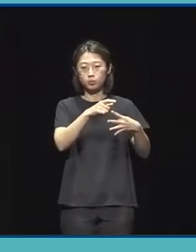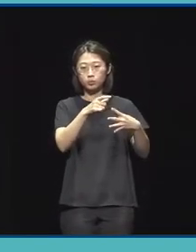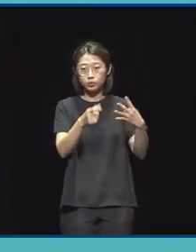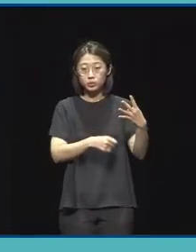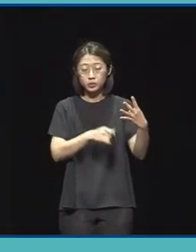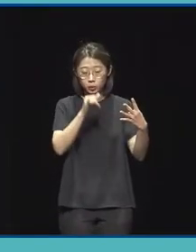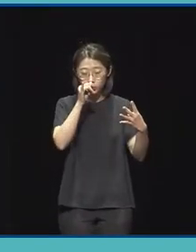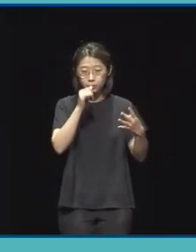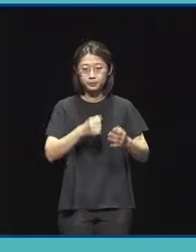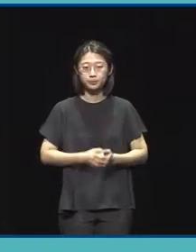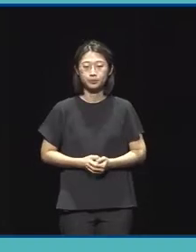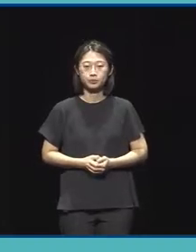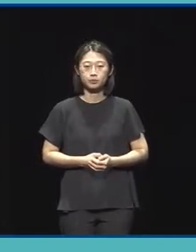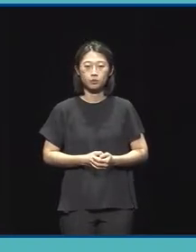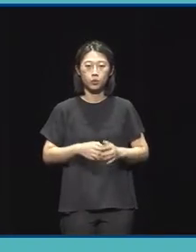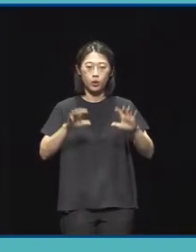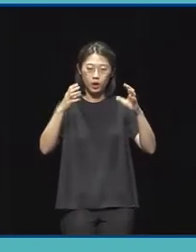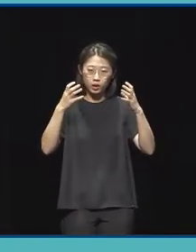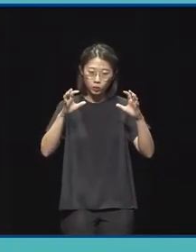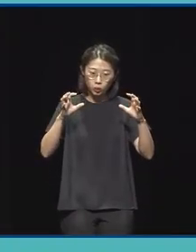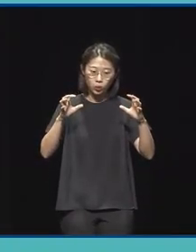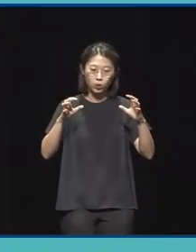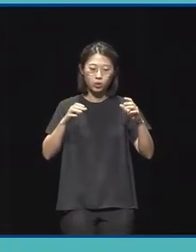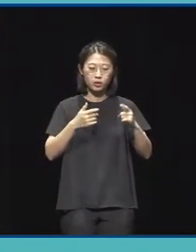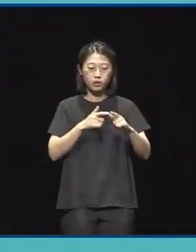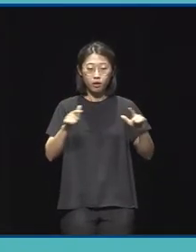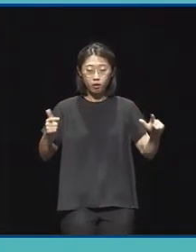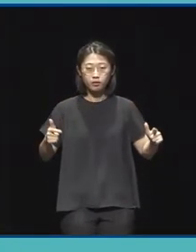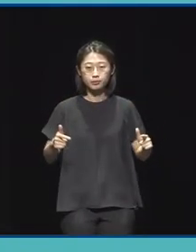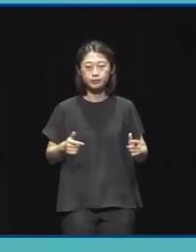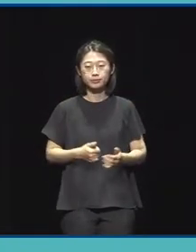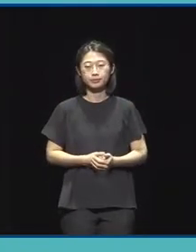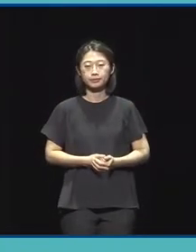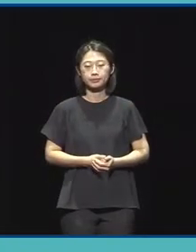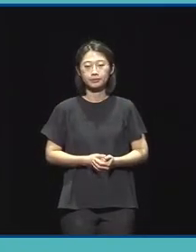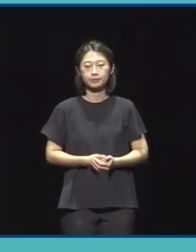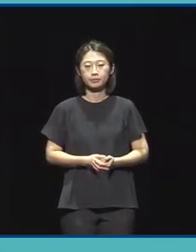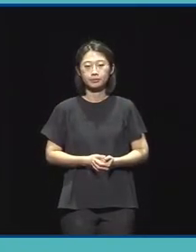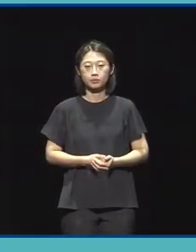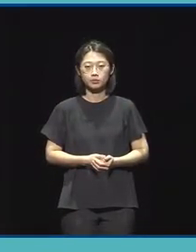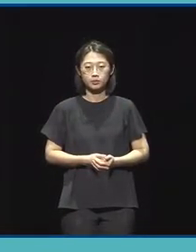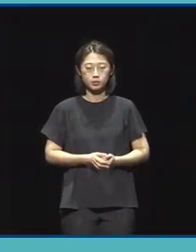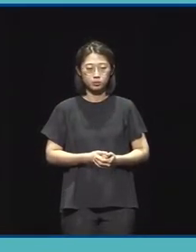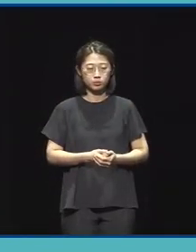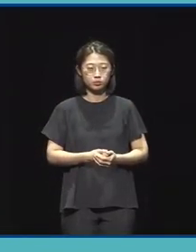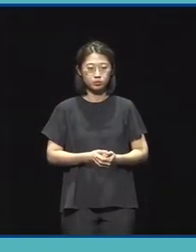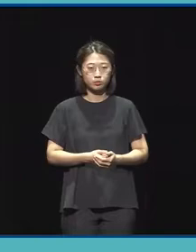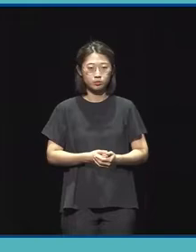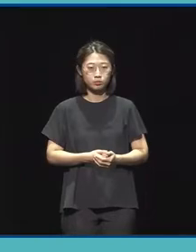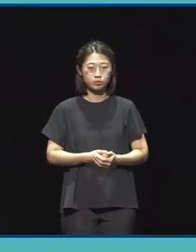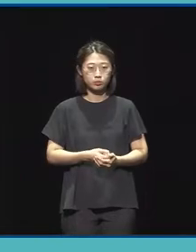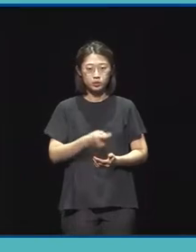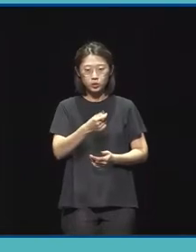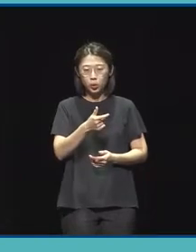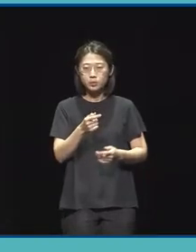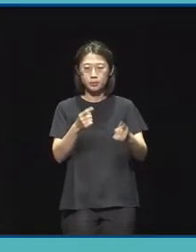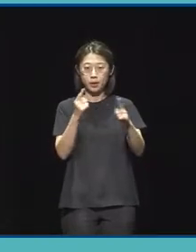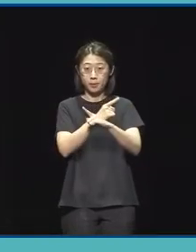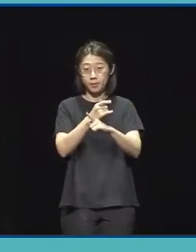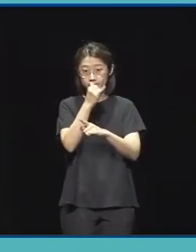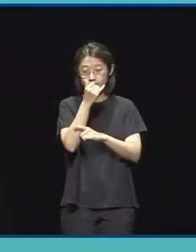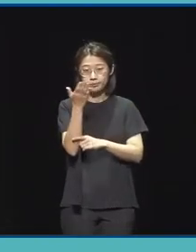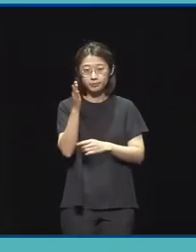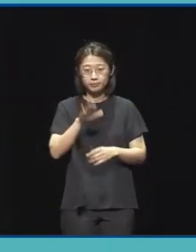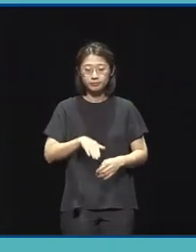저희가 아동 등 이렇게 6대 유형별 저희 시설 수요자를 좀 매칭하는 방식으로 전면전환 했기 때문에 그 이후로